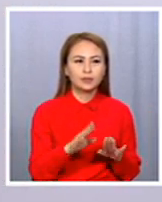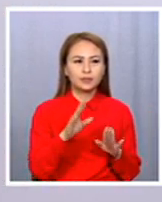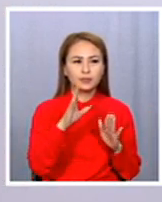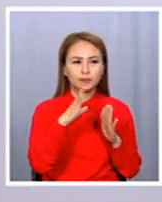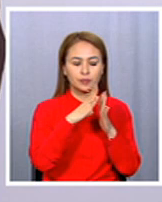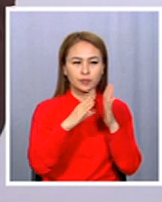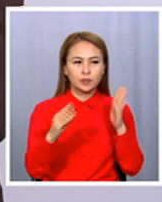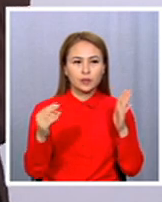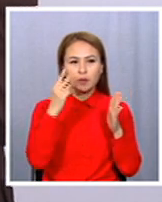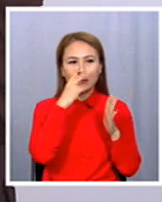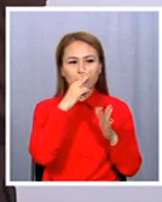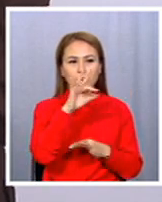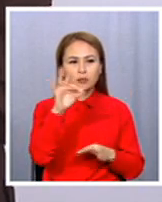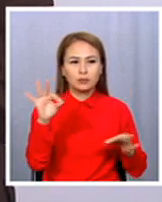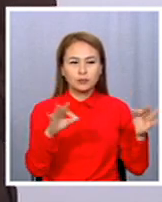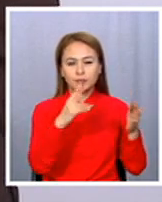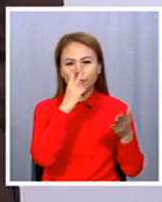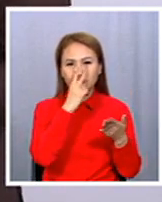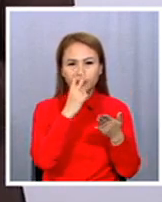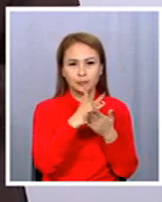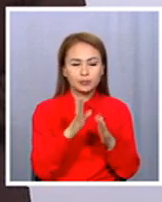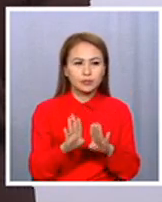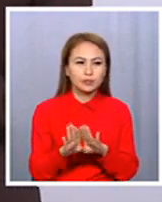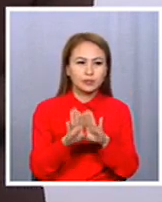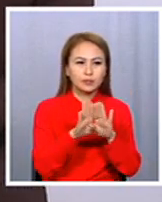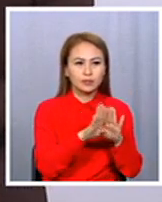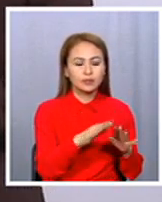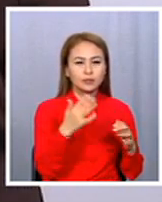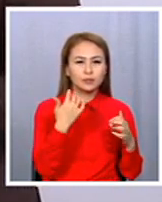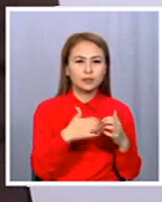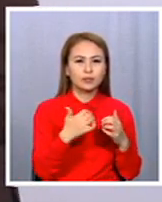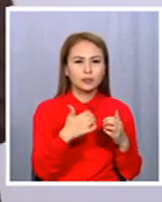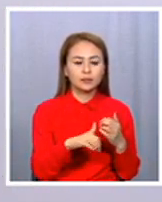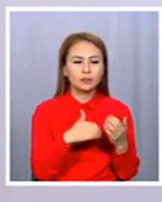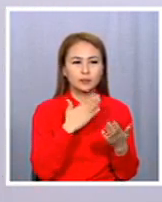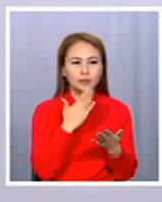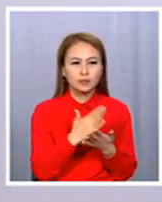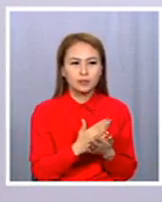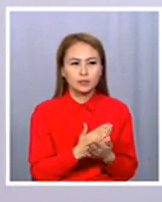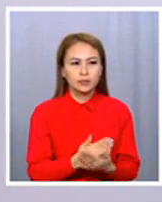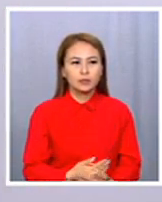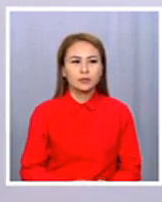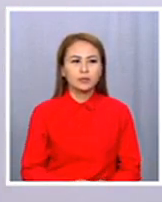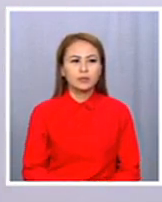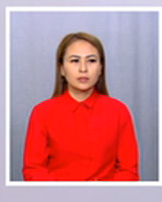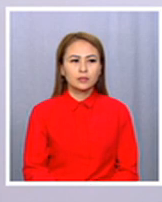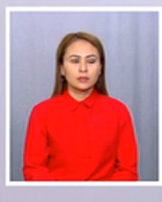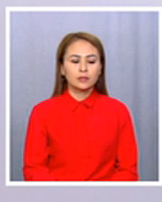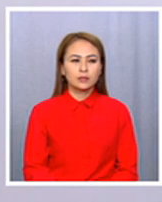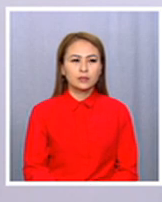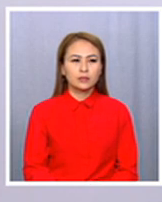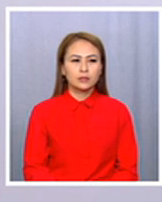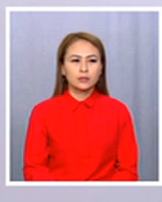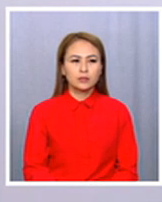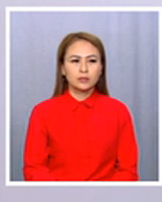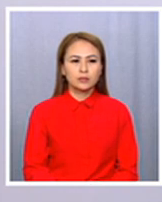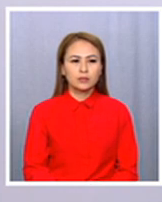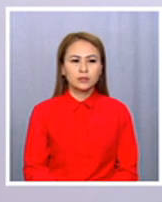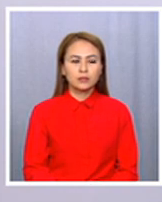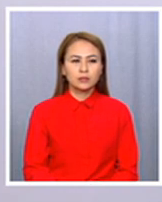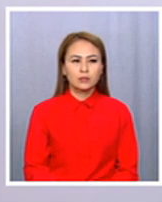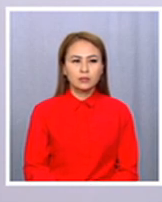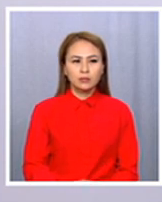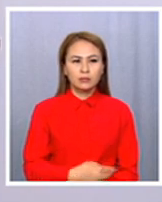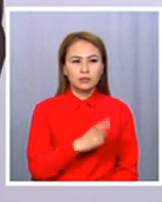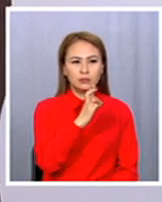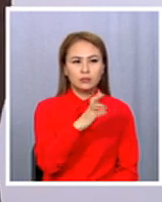өлшемдеріне қарамастан барлығының бір ортақ қасиеттері болады екен. Айталық, мына жерде Б нүктесі, яғни ол жерде